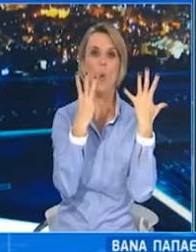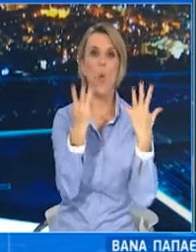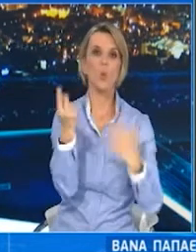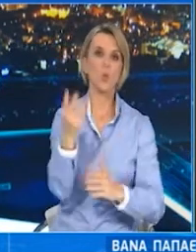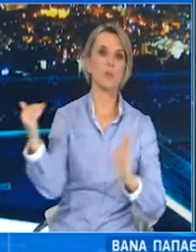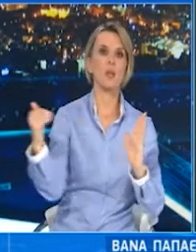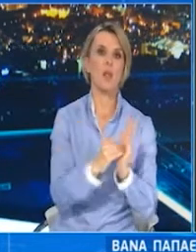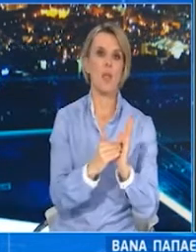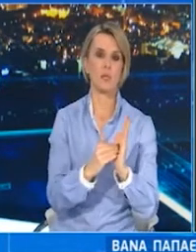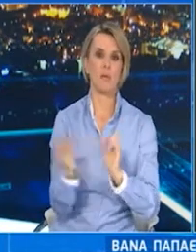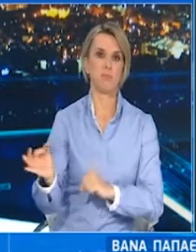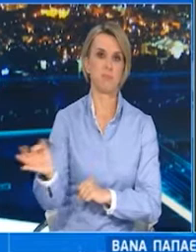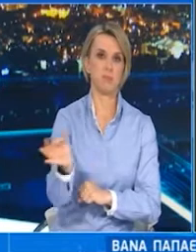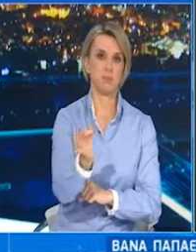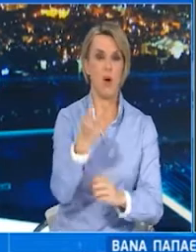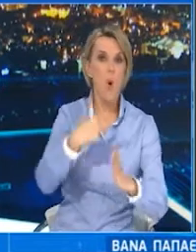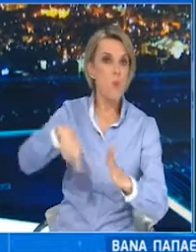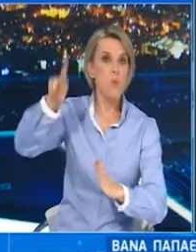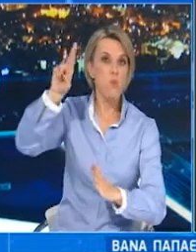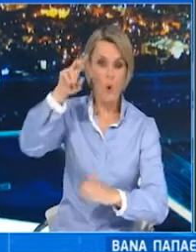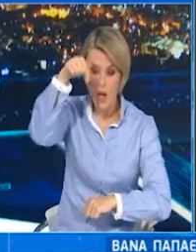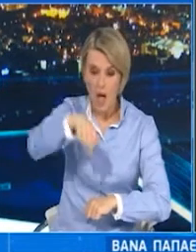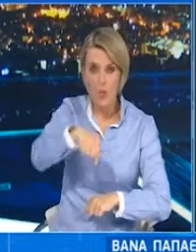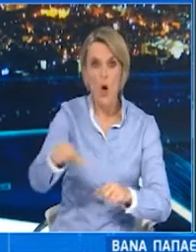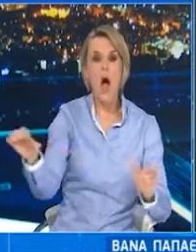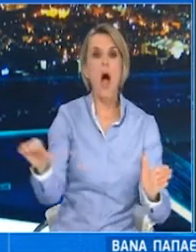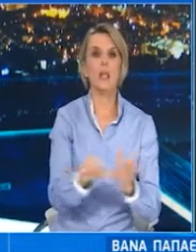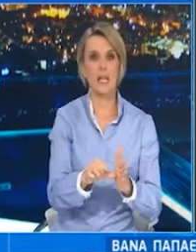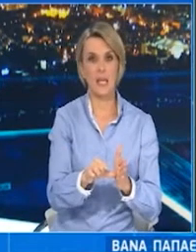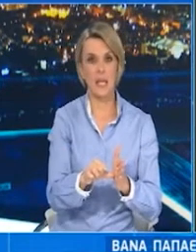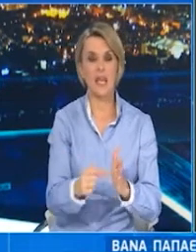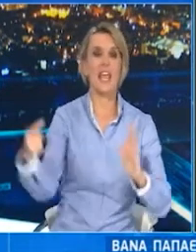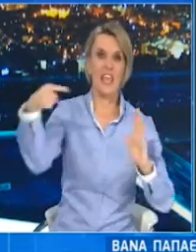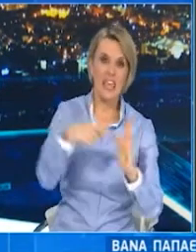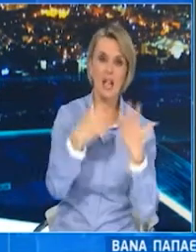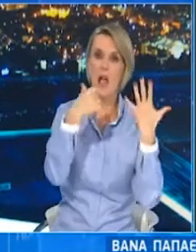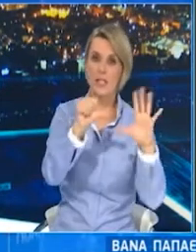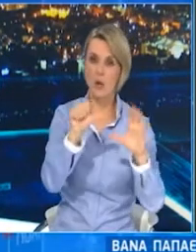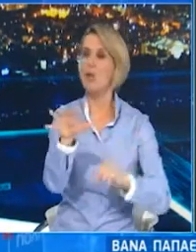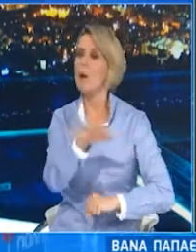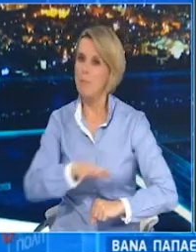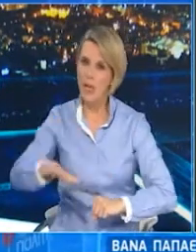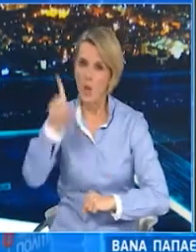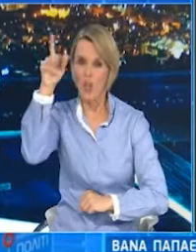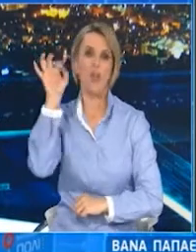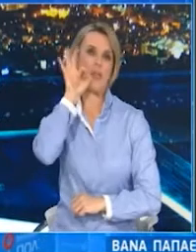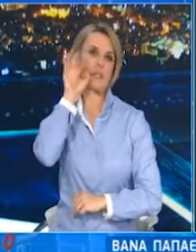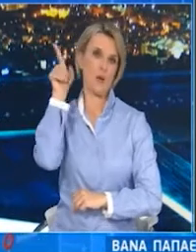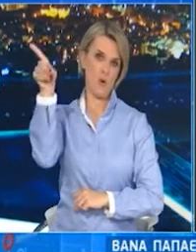με περισσότερα από 2.000 στην Αττική και περισσότερα από 1.600 στην Θεσσαλονίκη, στην περιοχή της συμπροτεύουσας